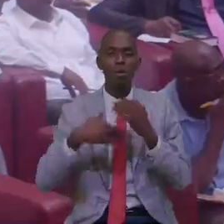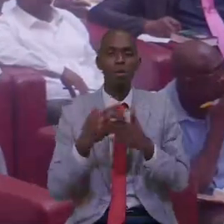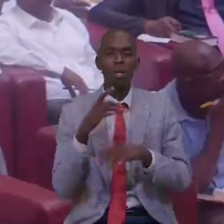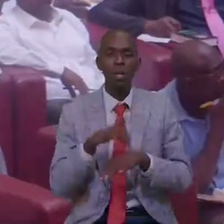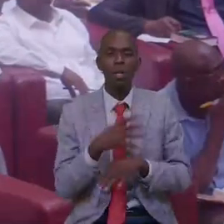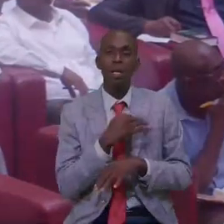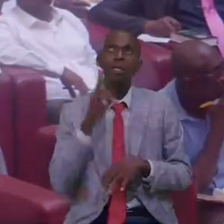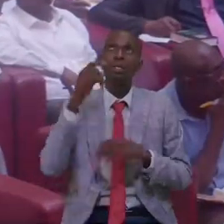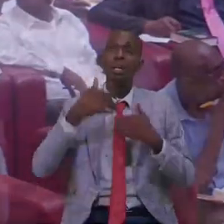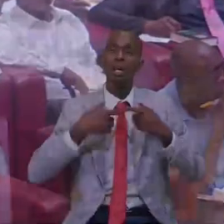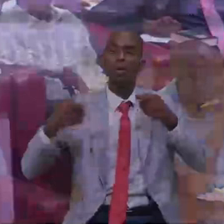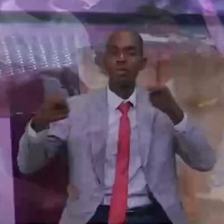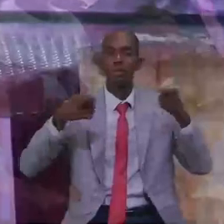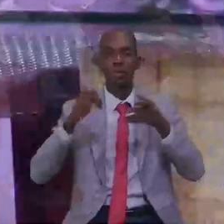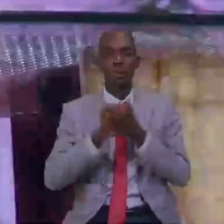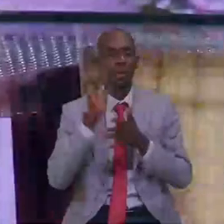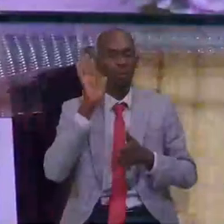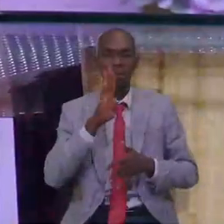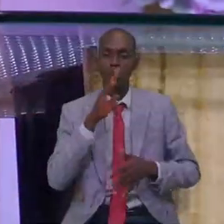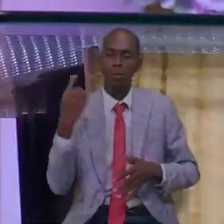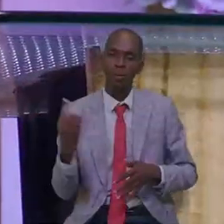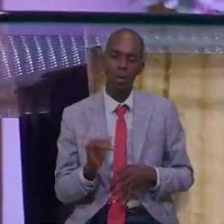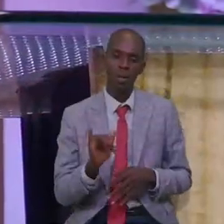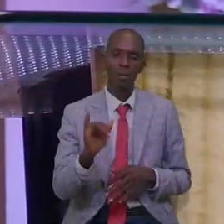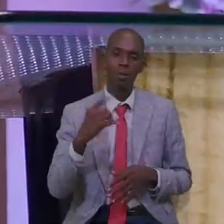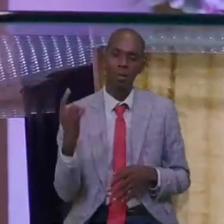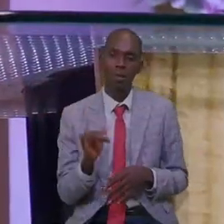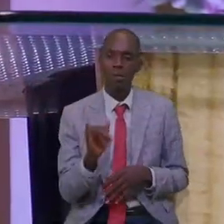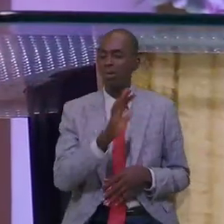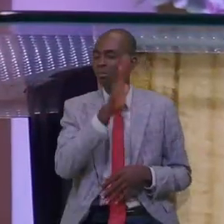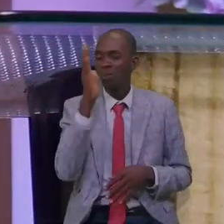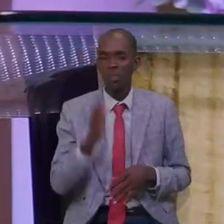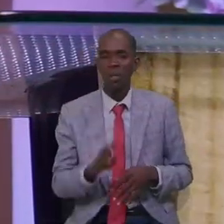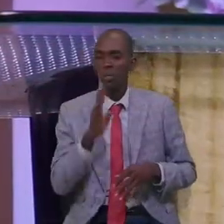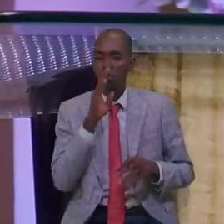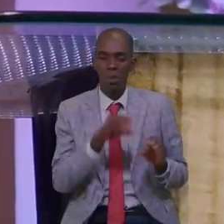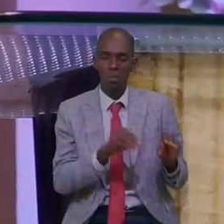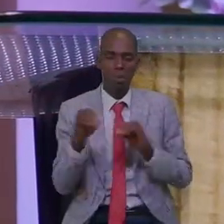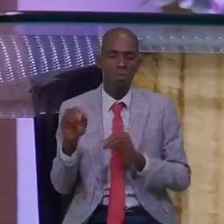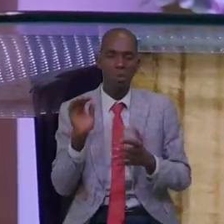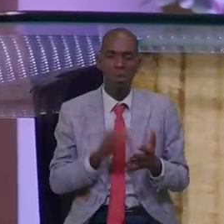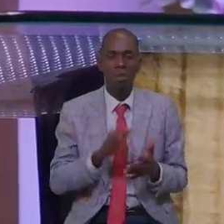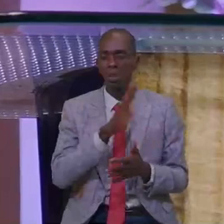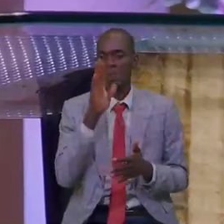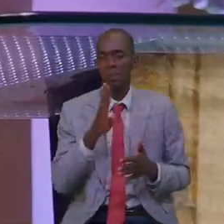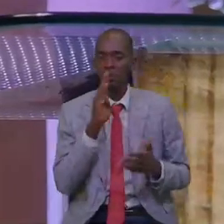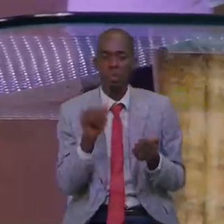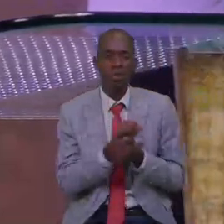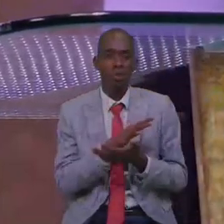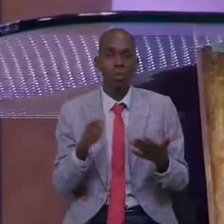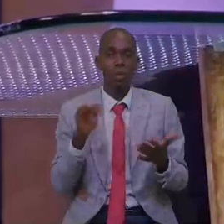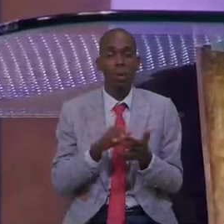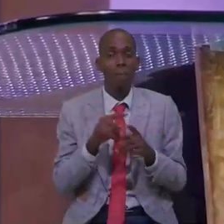sera pour toujours. Alors, il ne sera plus renversé, il ne sera plus détruit, mais il